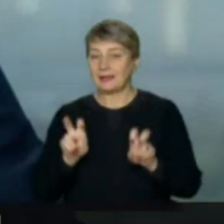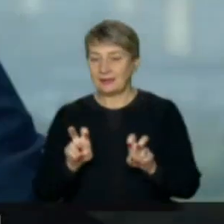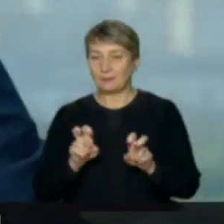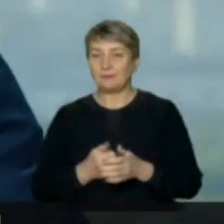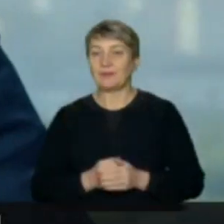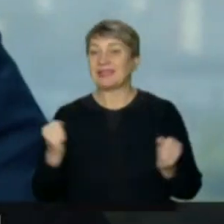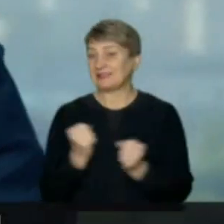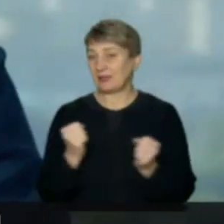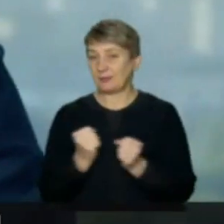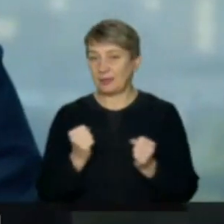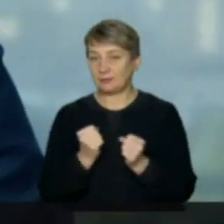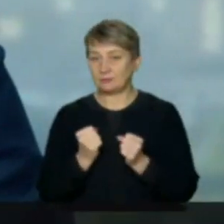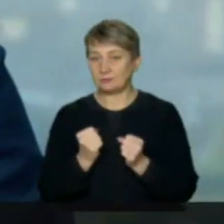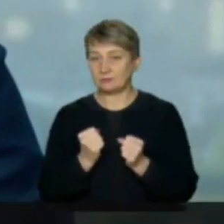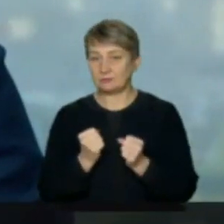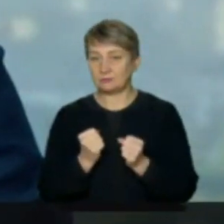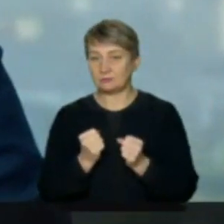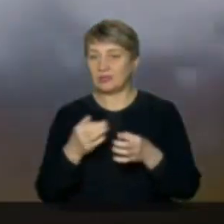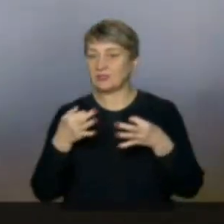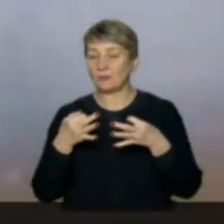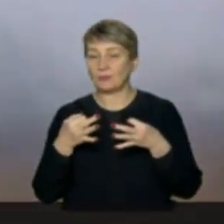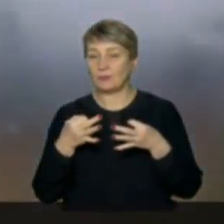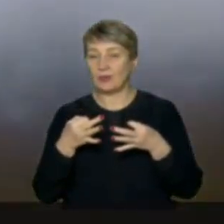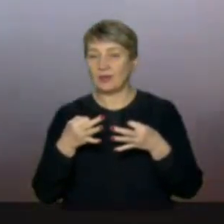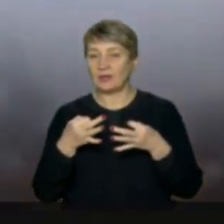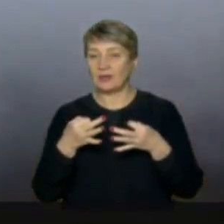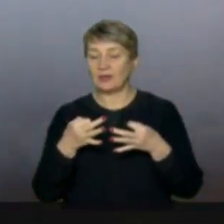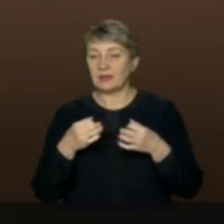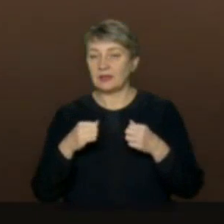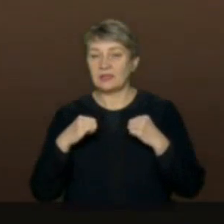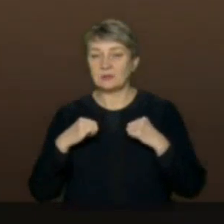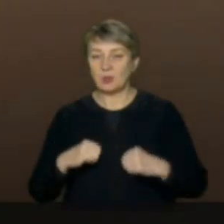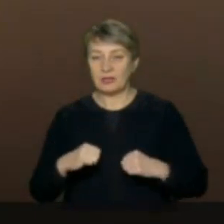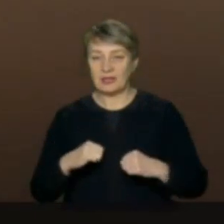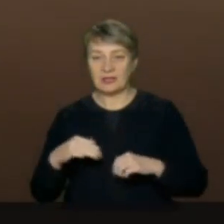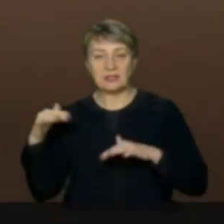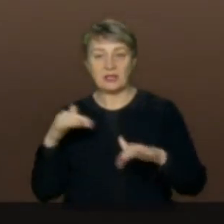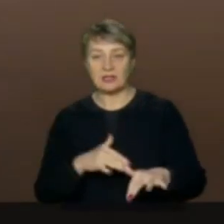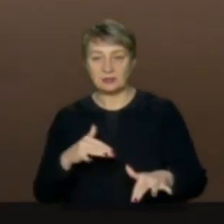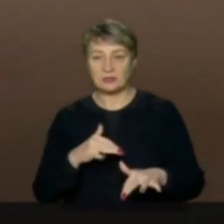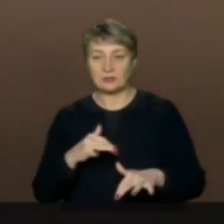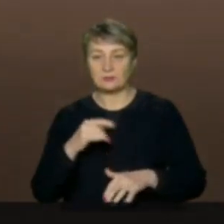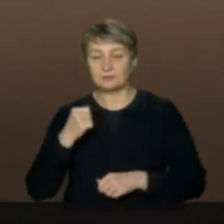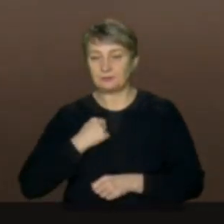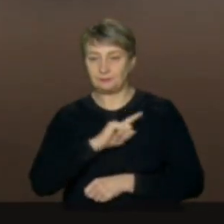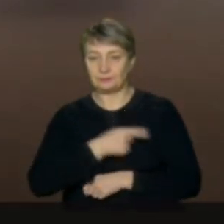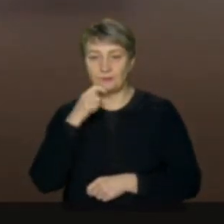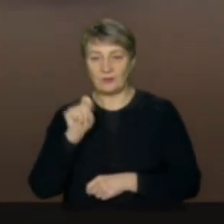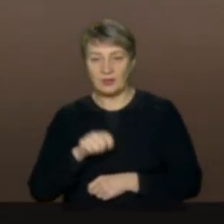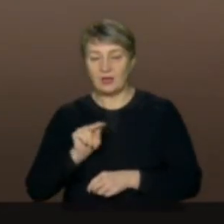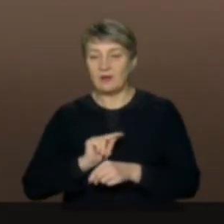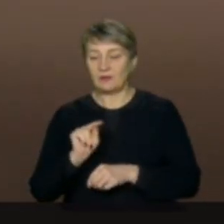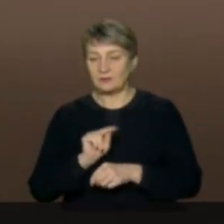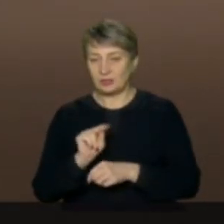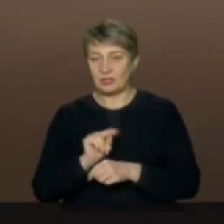Зима не сповільнить контрнаступ Збройних сил України. Такого висновку дійшли фахівці Американського інституту вивчення війни.